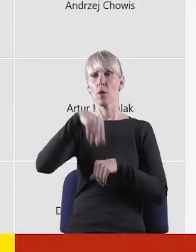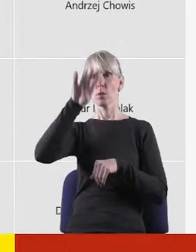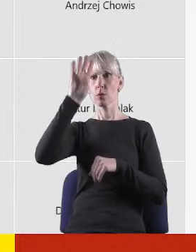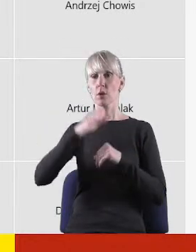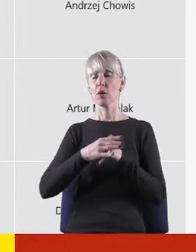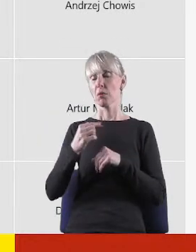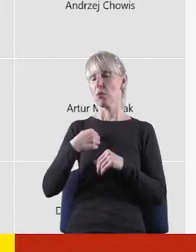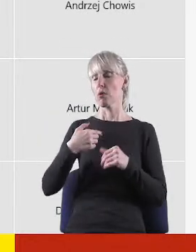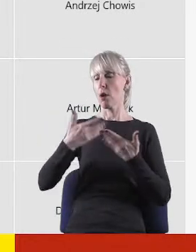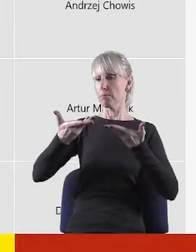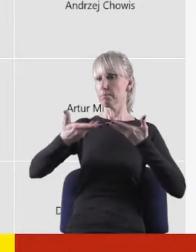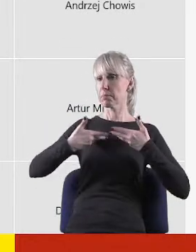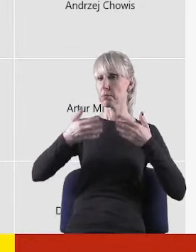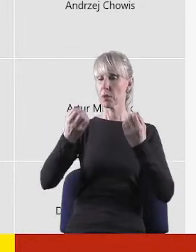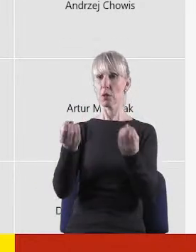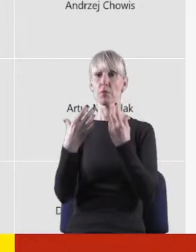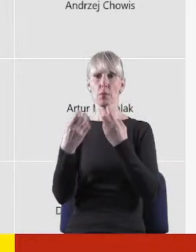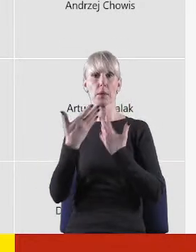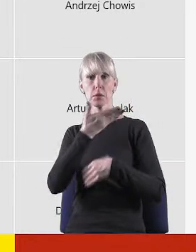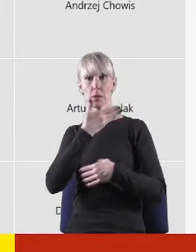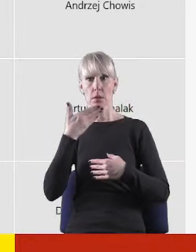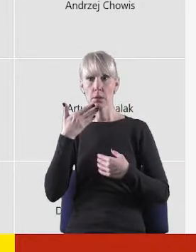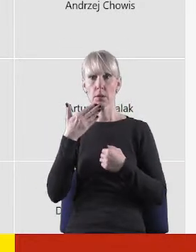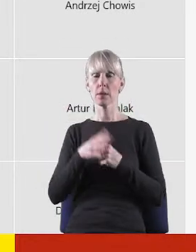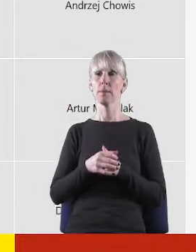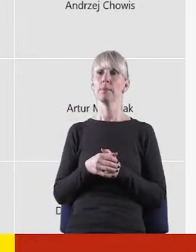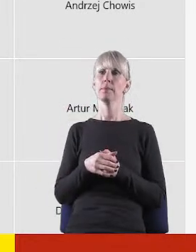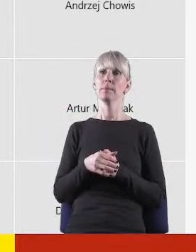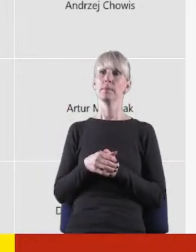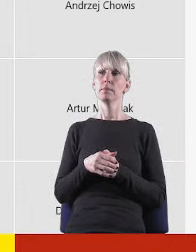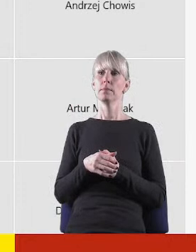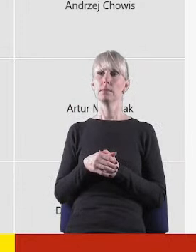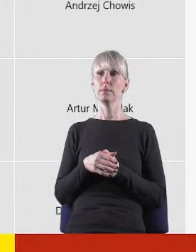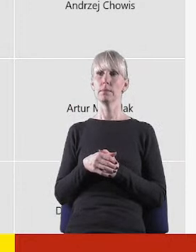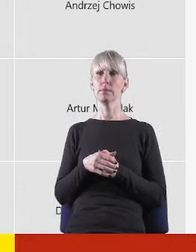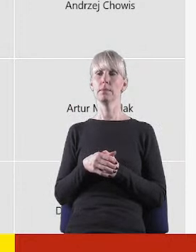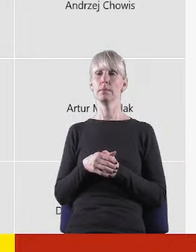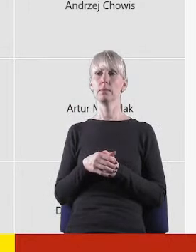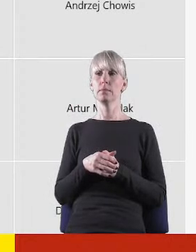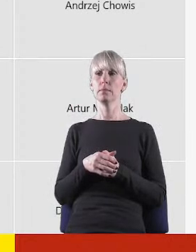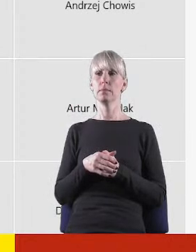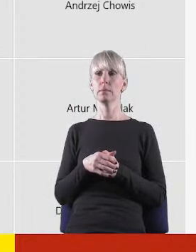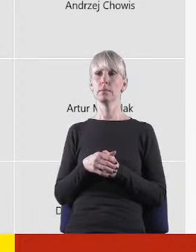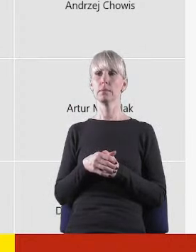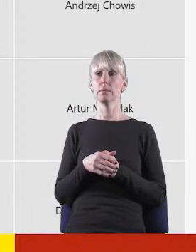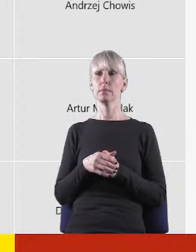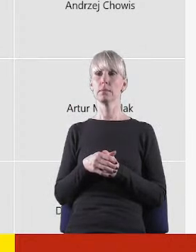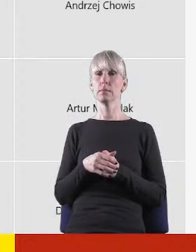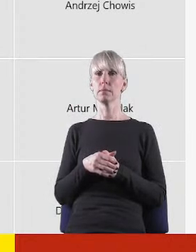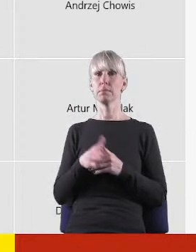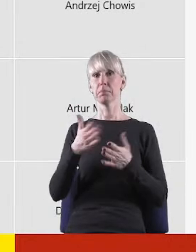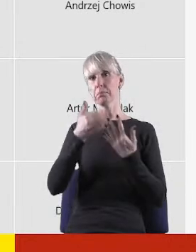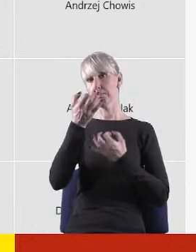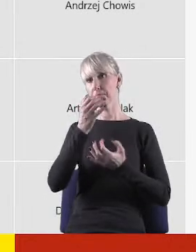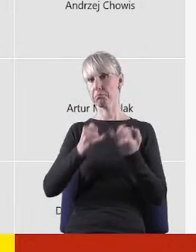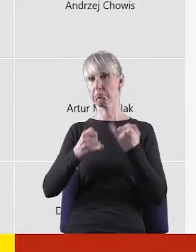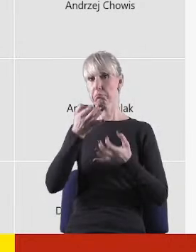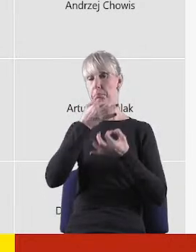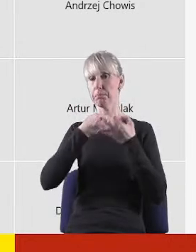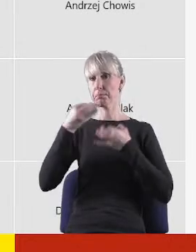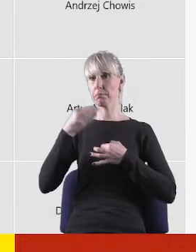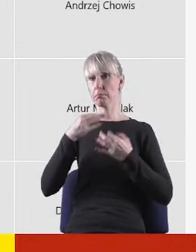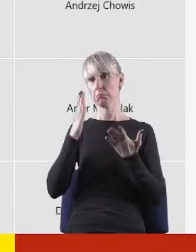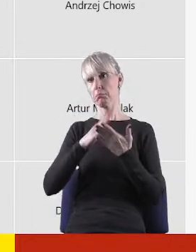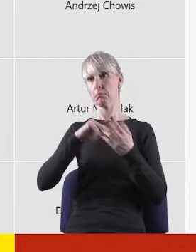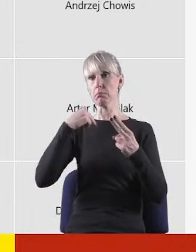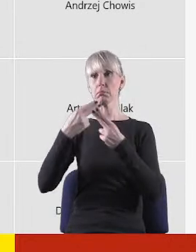takich informacji, przynajmniej w chwili obecnej. Wydaje mi się, że to jeżeli chodzi o pytania do mnie, to